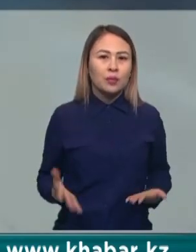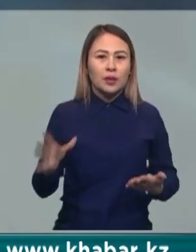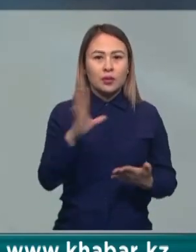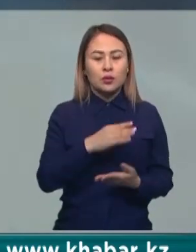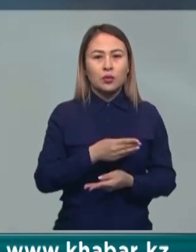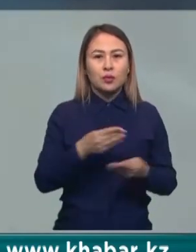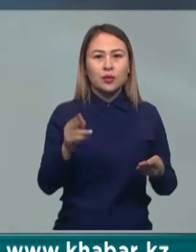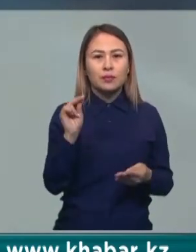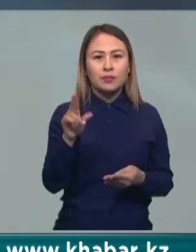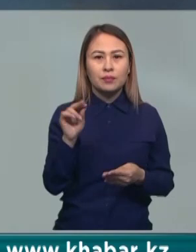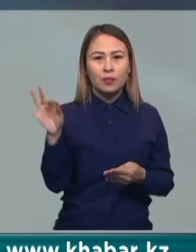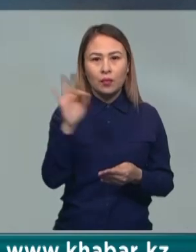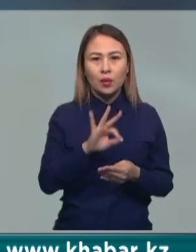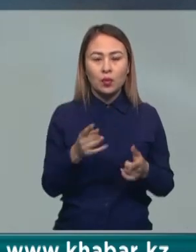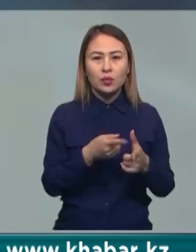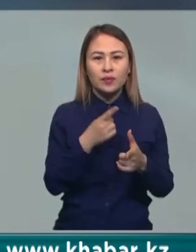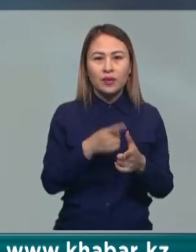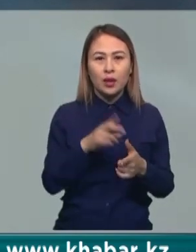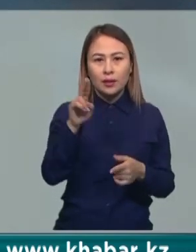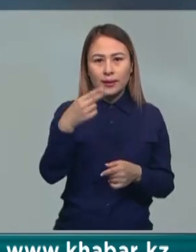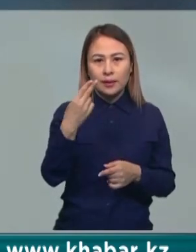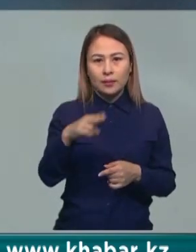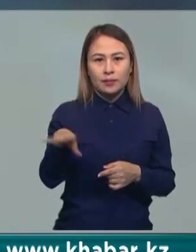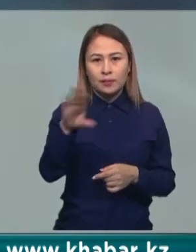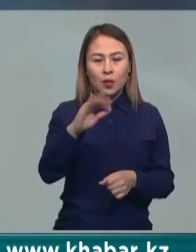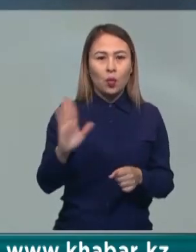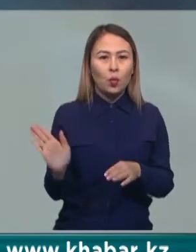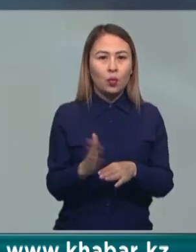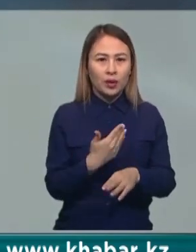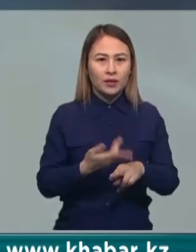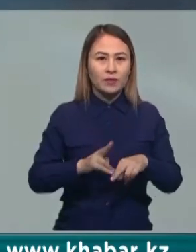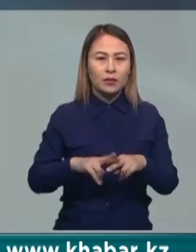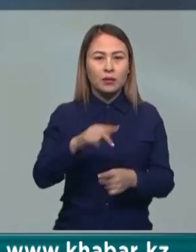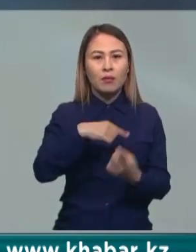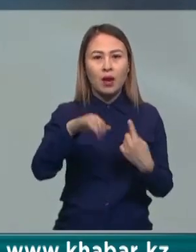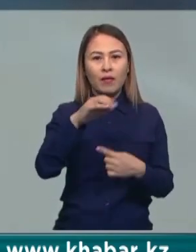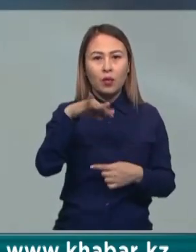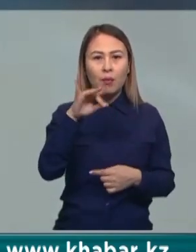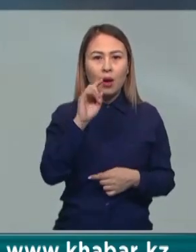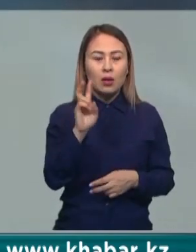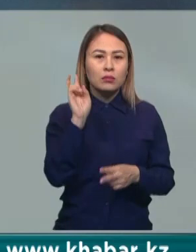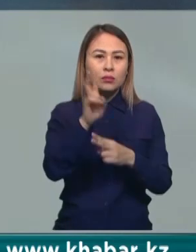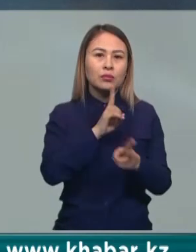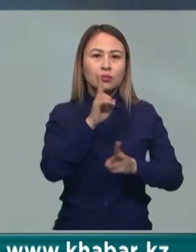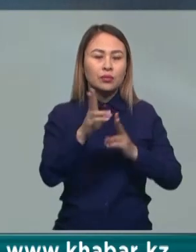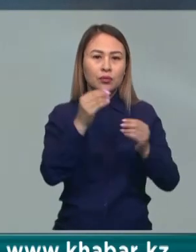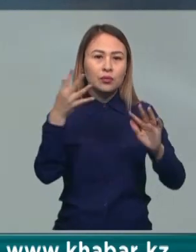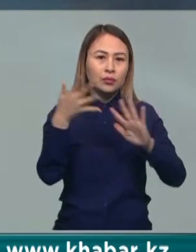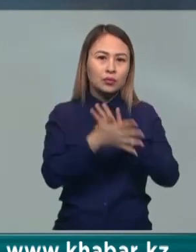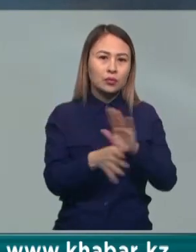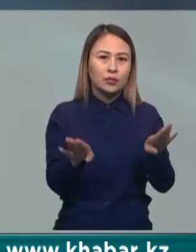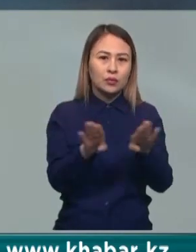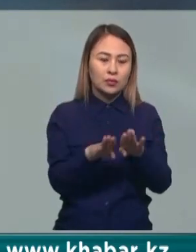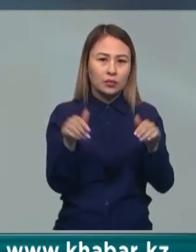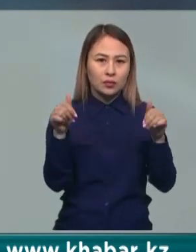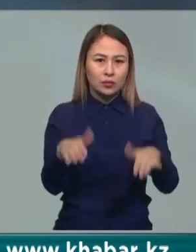тұрғындарға берілетін жол билеті өткен желтоқсаннан бері қолданыстан алынған. Кәсіпкерлер автопаркке келген шығындарды өтеу үшін